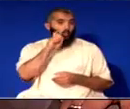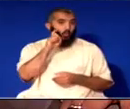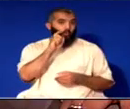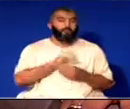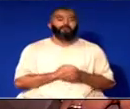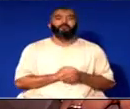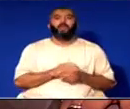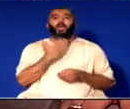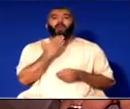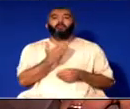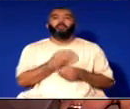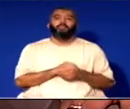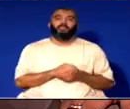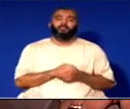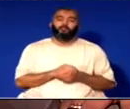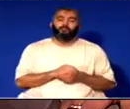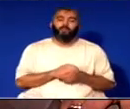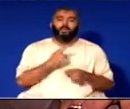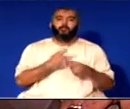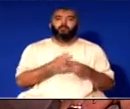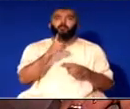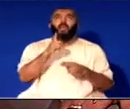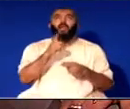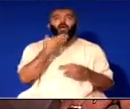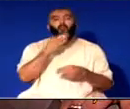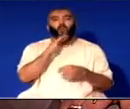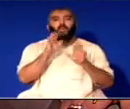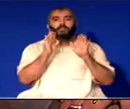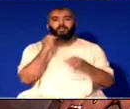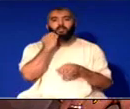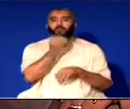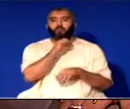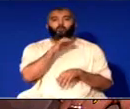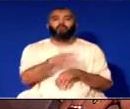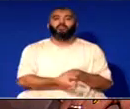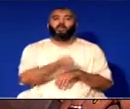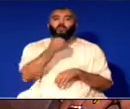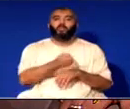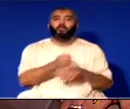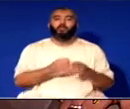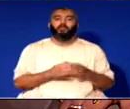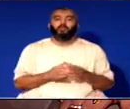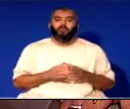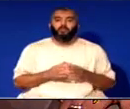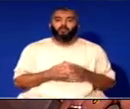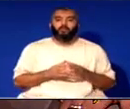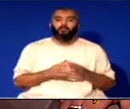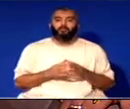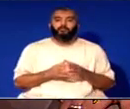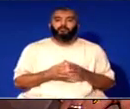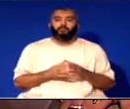أستاذ حمزة. بسم الله والحمد لله والصلاة والسلام على رسول الله صلى الله عليه وعلى آله وصحبه ومن